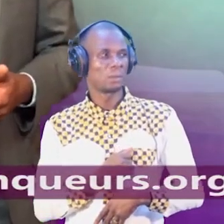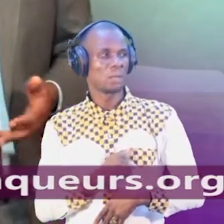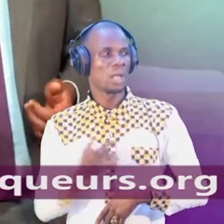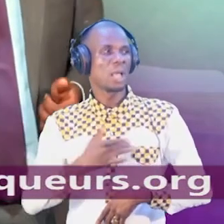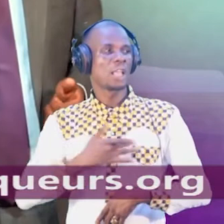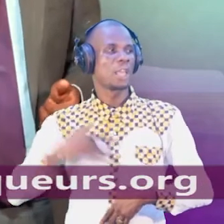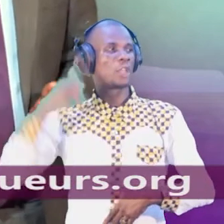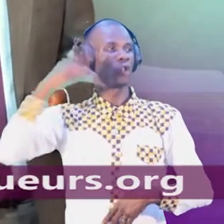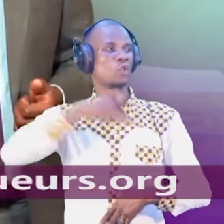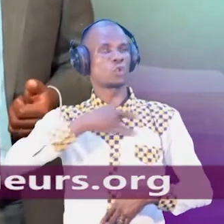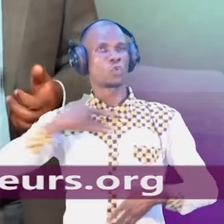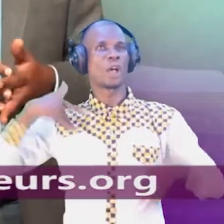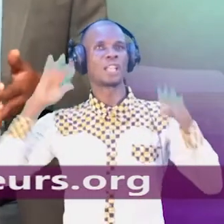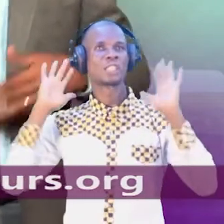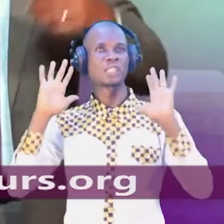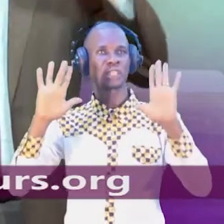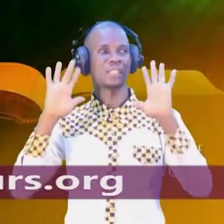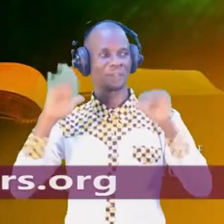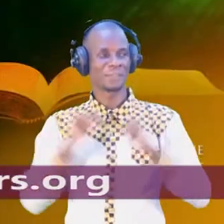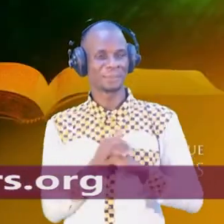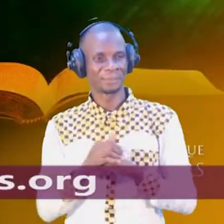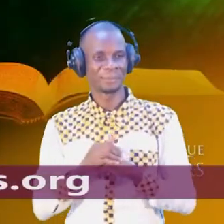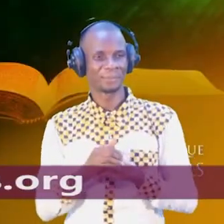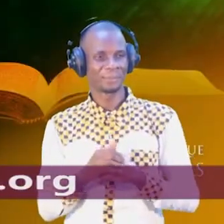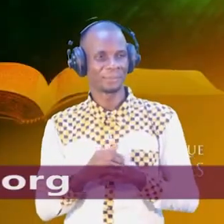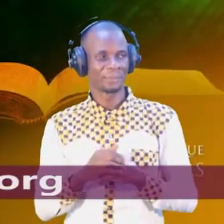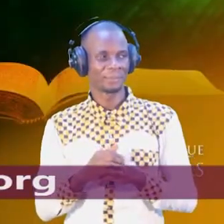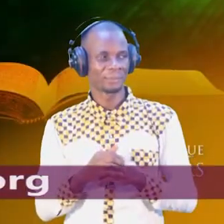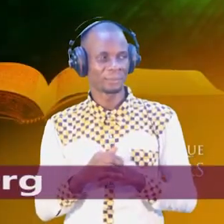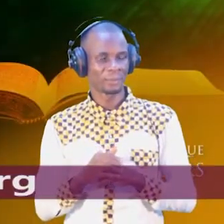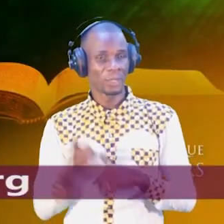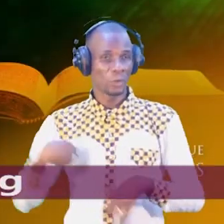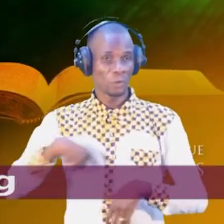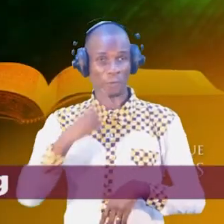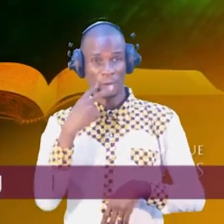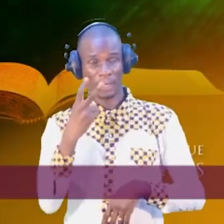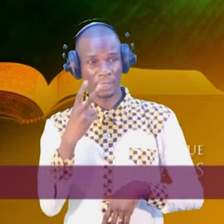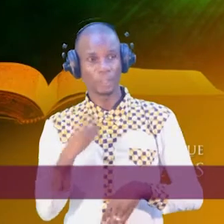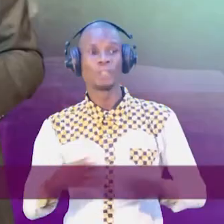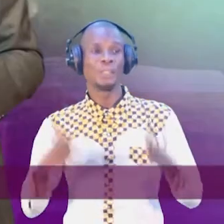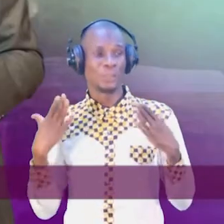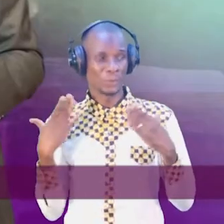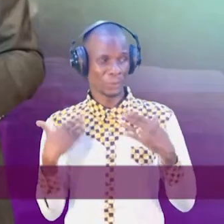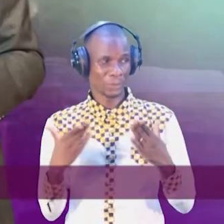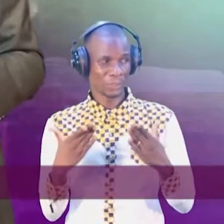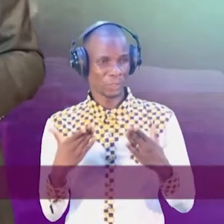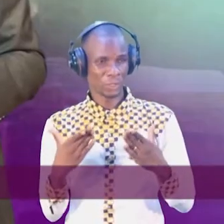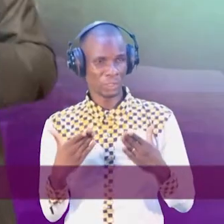mokolo nzambe la kisiete kombo ya nzambe sengeli ya mwebuli sama